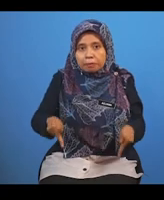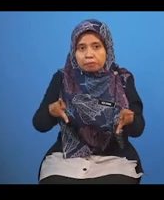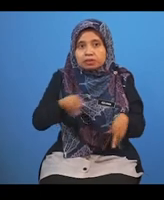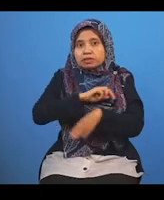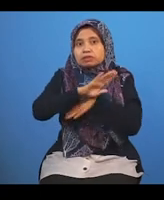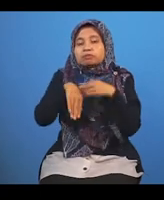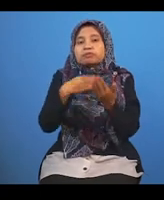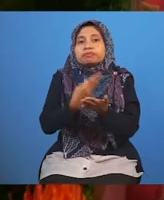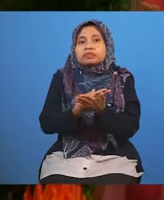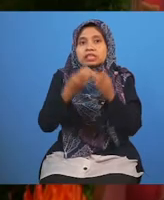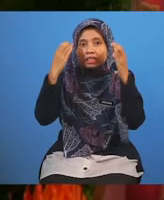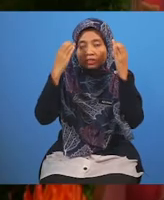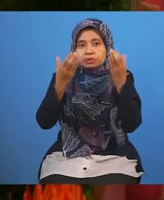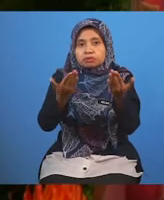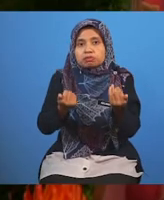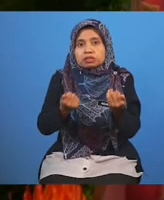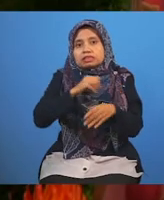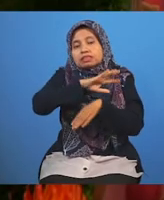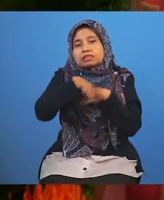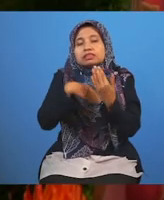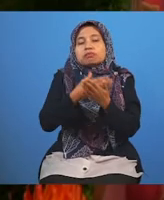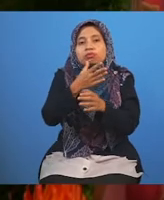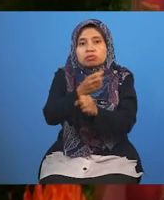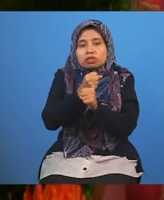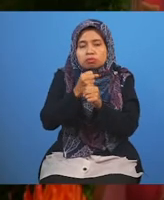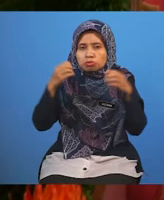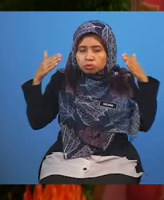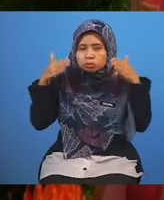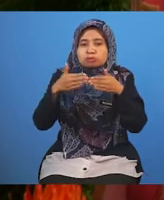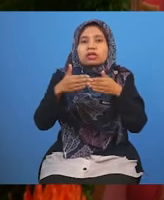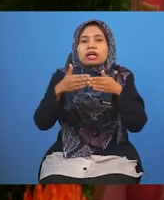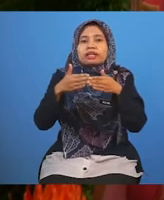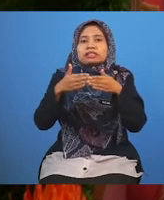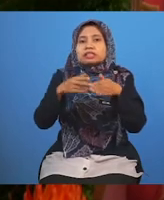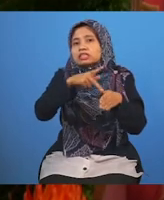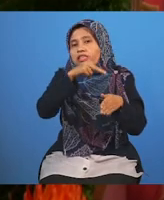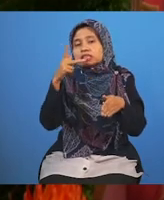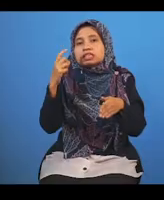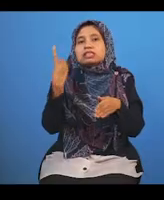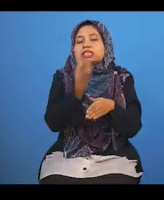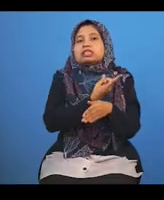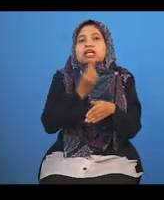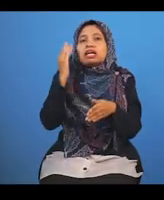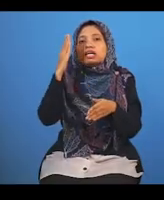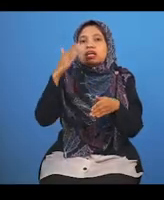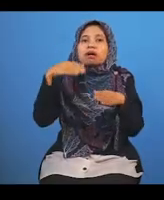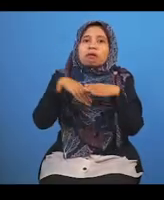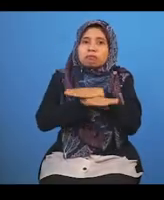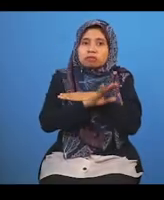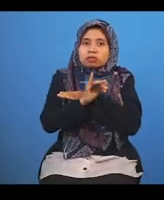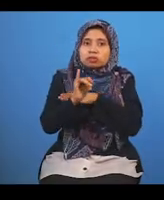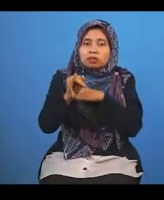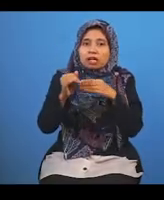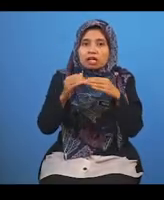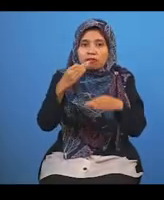Pelajar-pelajar sekalian, cikgu harap semua dapat menumpukan perhatian kerana kita akan memasuki